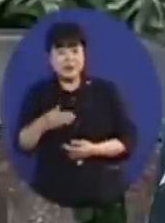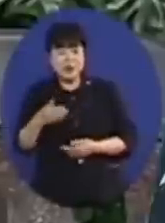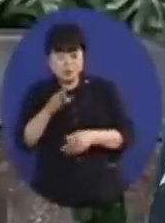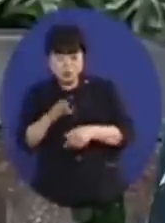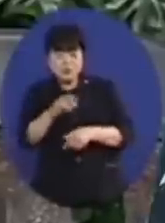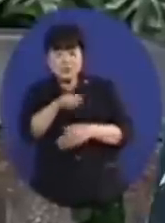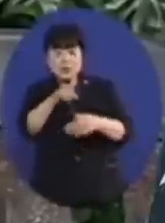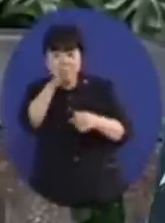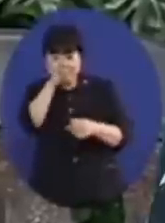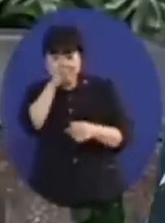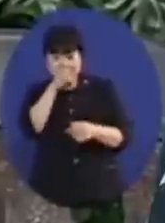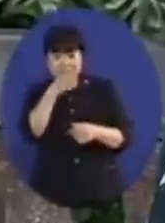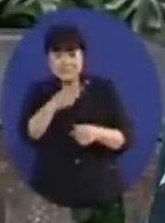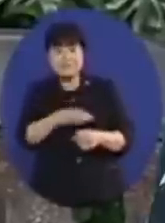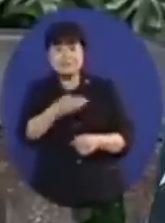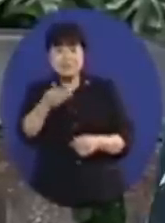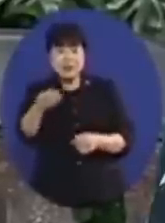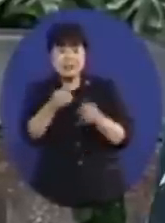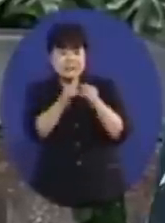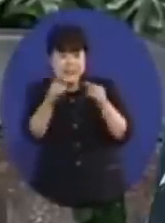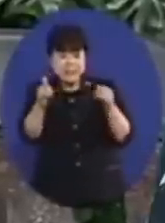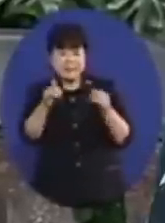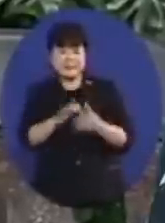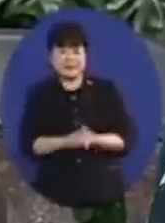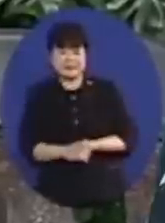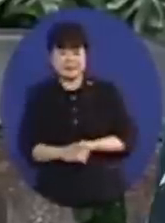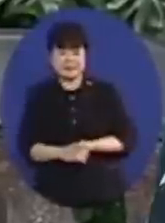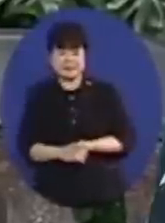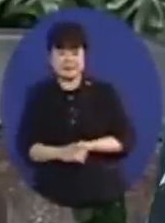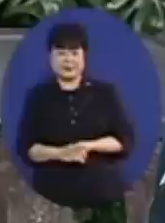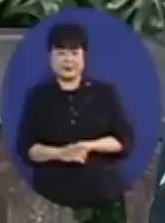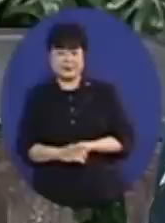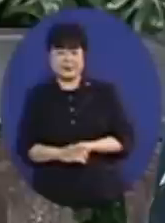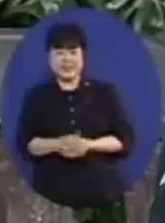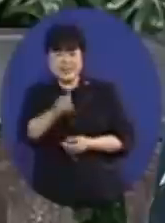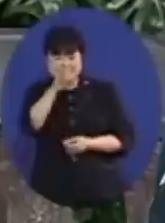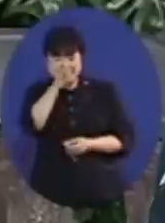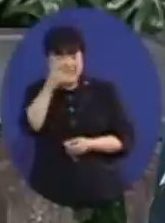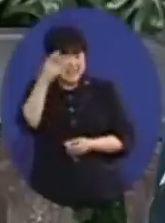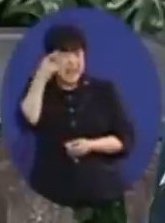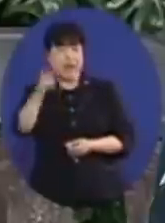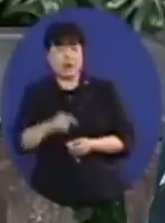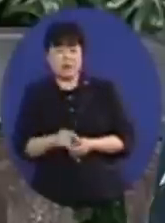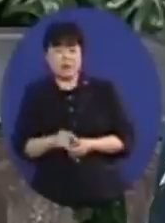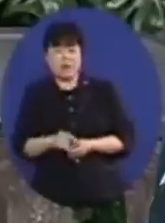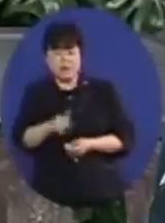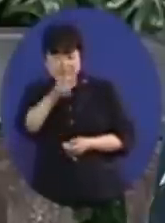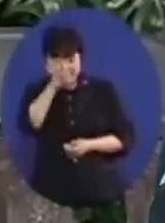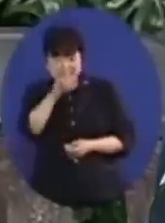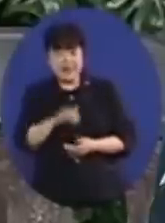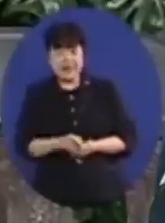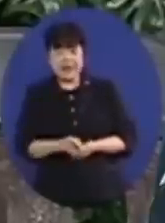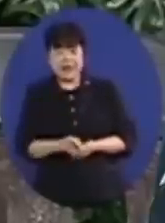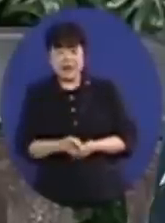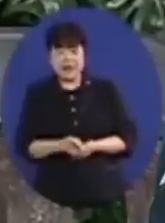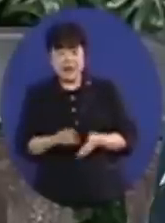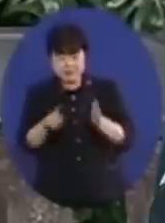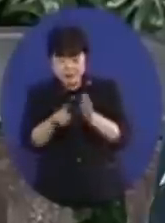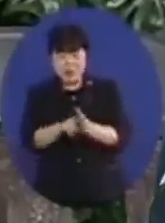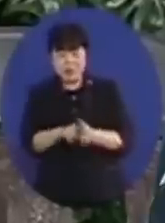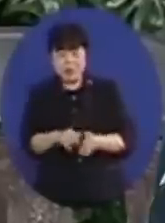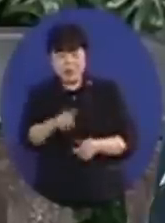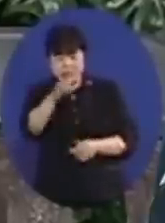있는 3차원의 인간은 있어야 생각하고 있어야 그것을 꿈꾸고